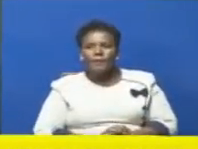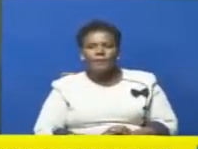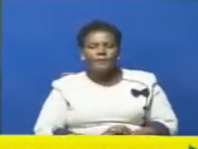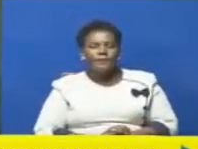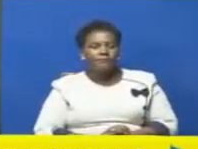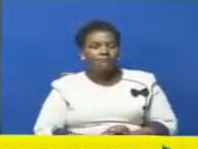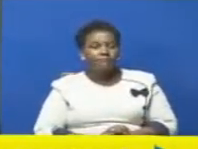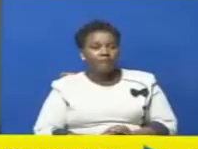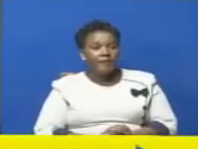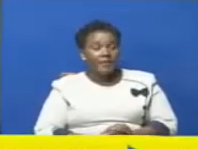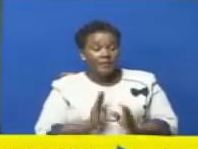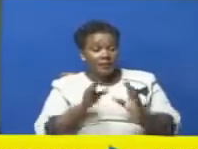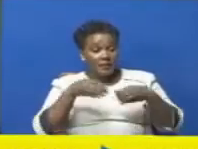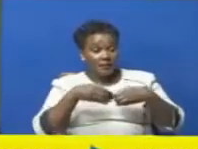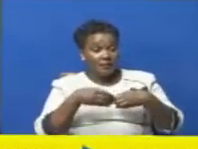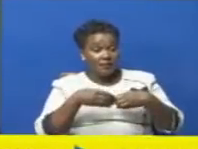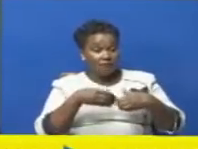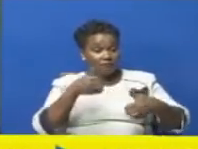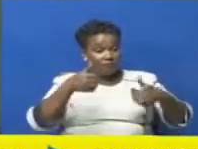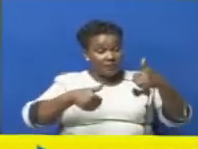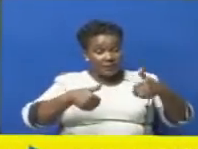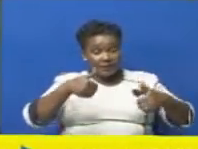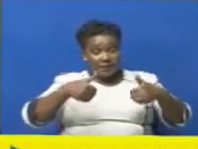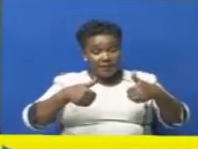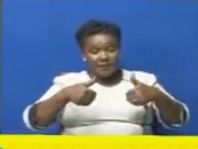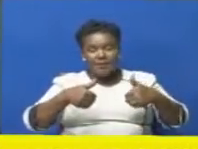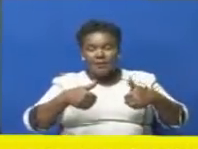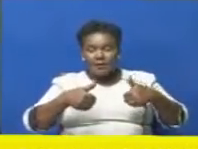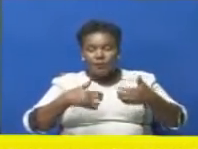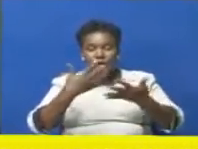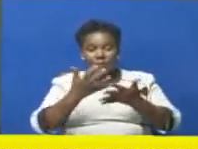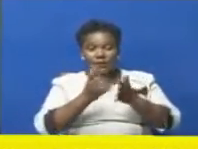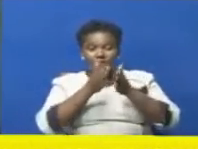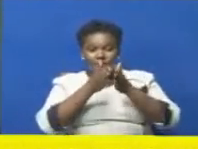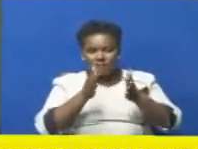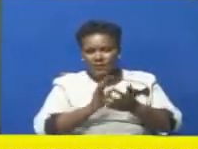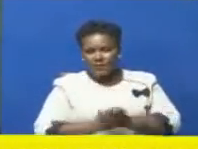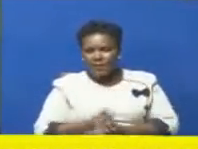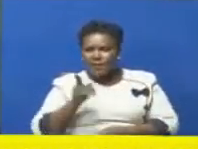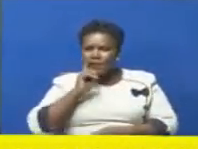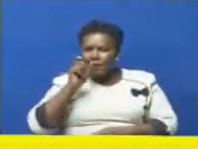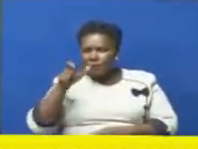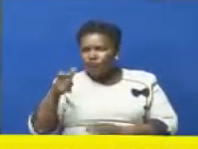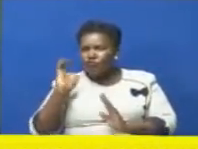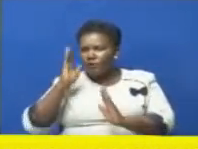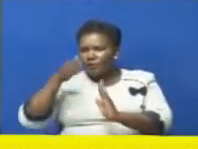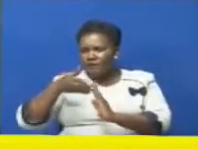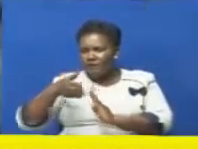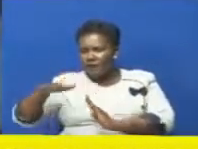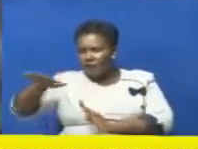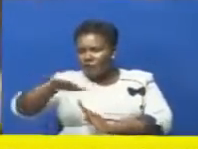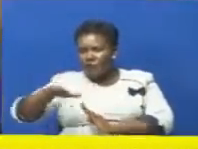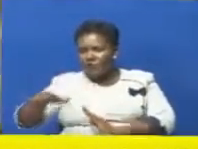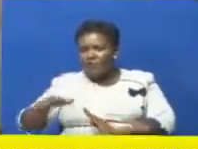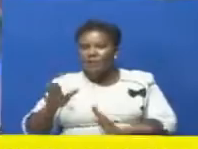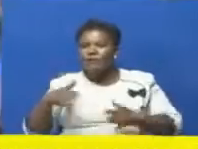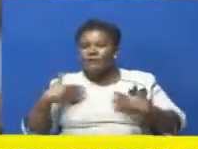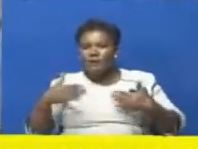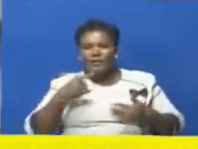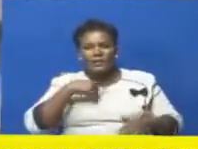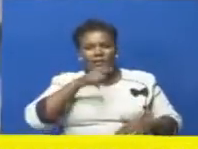nafasi wakazitumia. Mchezo ulikuwa mzuri na amini kila mtu aliyefika leo uwanjani ameenjoy, japokuwa ndio hivyo sisi